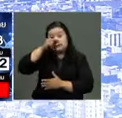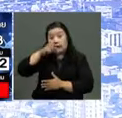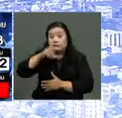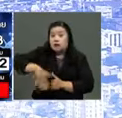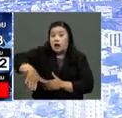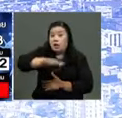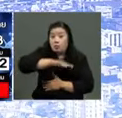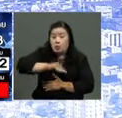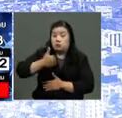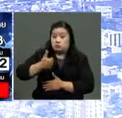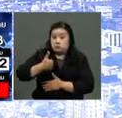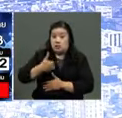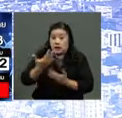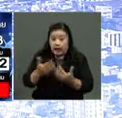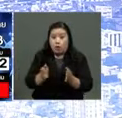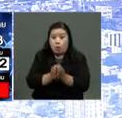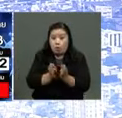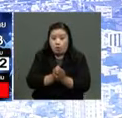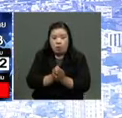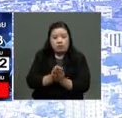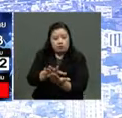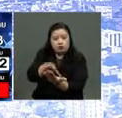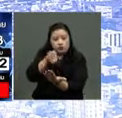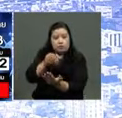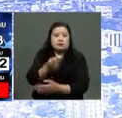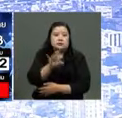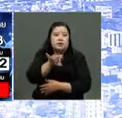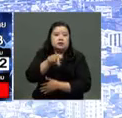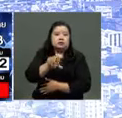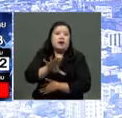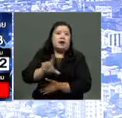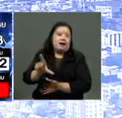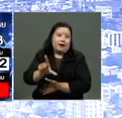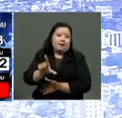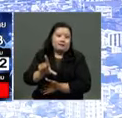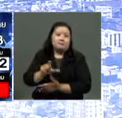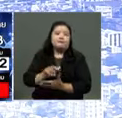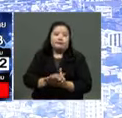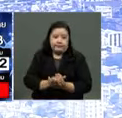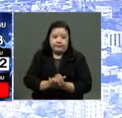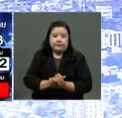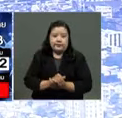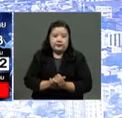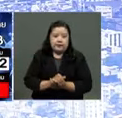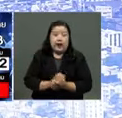พฤษภาคมนะครับก็ผ่านมาประมาณตอนนี้ก็ได้ครบตึ่งรอบแล้วนะครับก็คือสิบสี่วันนะครับก็ถือว่าเป็นการประกอบเป็นผลประกอบการนะครับผมขออนุญาตมารายงานสั้นๆนะครับก็ต้องบอกว่าขอบคุณคนไทยนะครับที่ช่วยกันใช้มากกว่า18.5ล้านคนนะครับในการใช้ platform